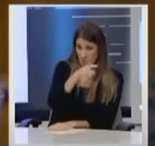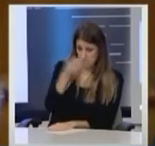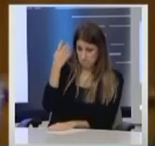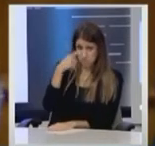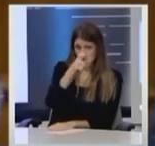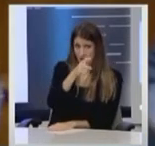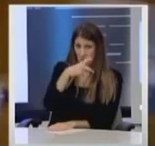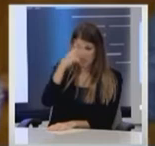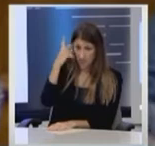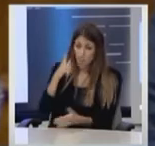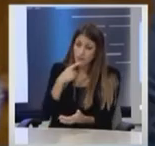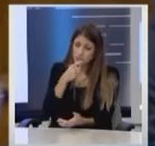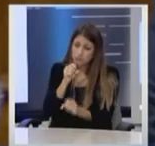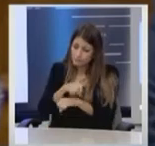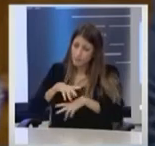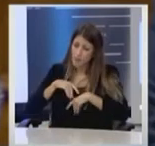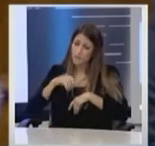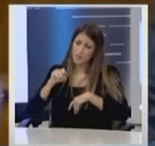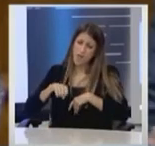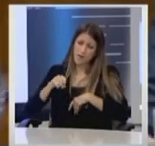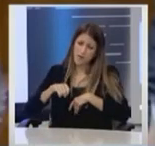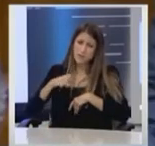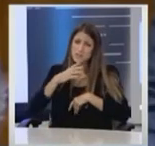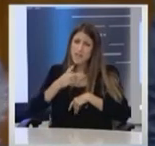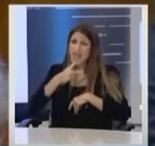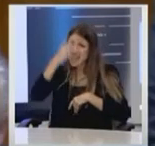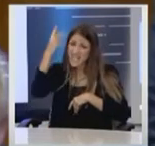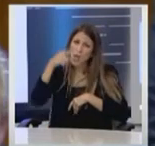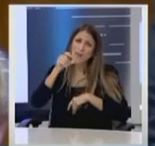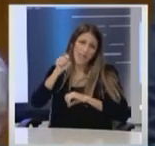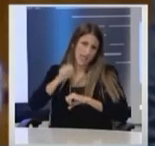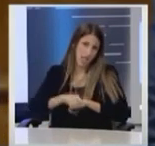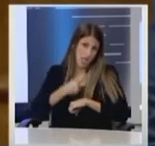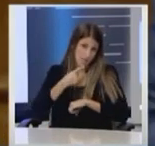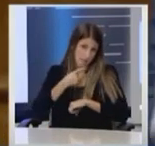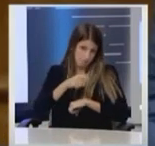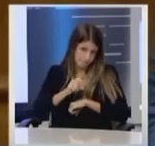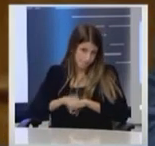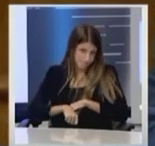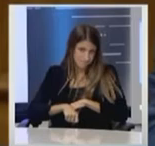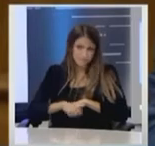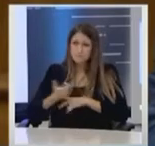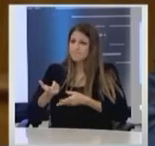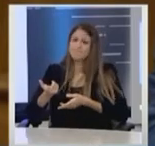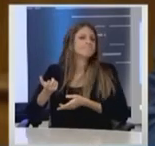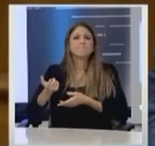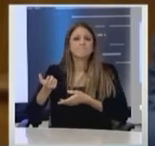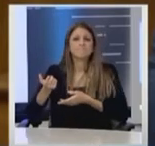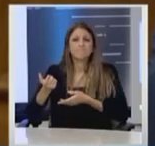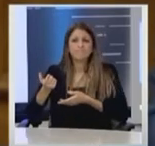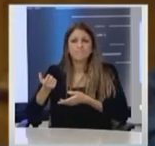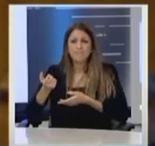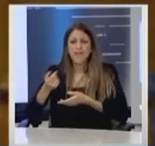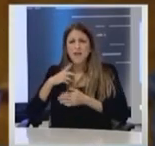φιλελεύθερος δεν αρνείται ότι αποτελεί δικαίωμα. Άστοχο